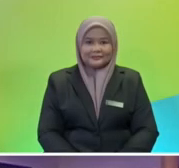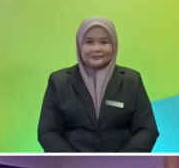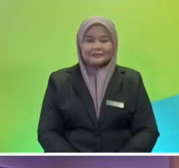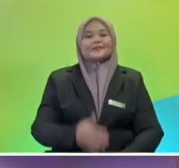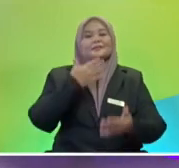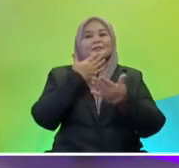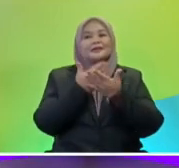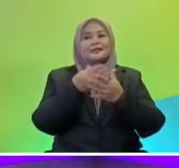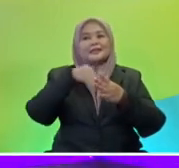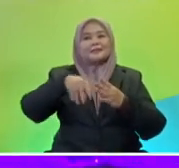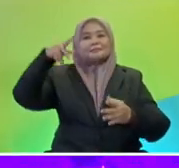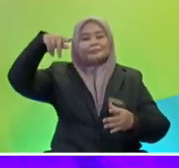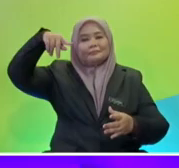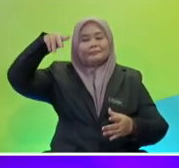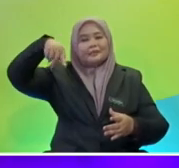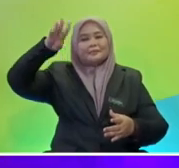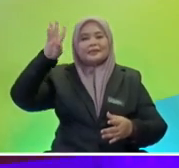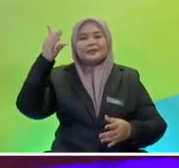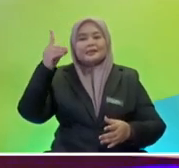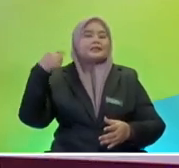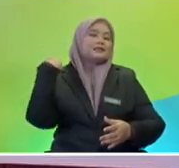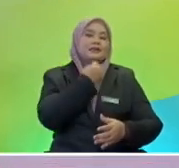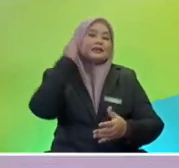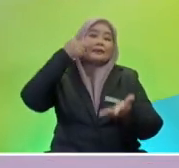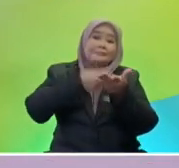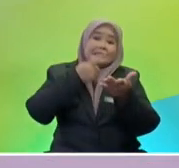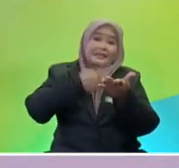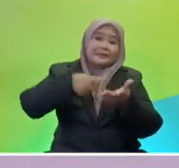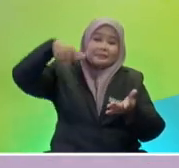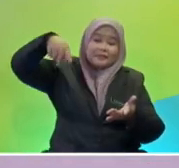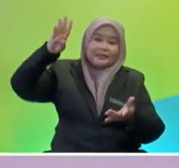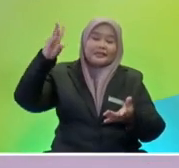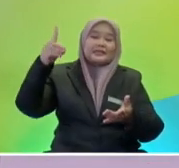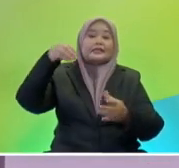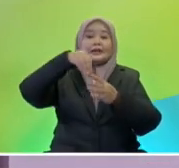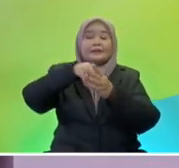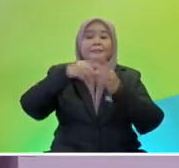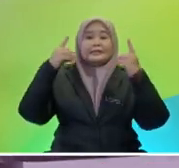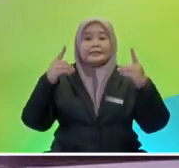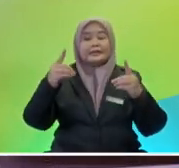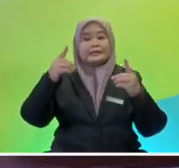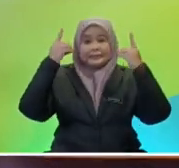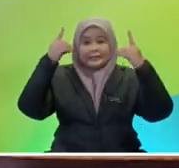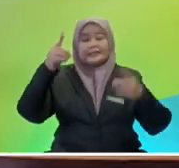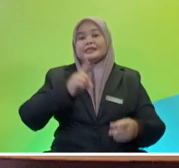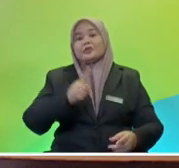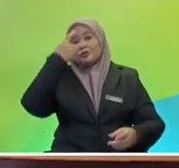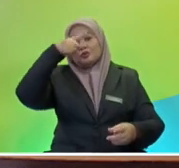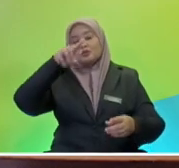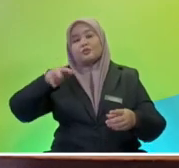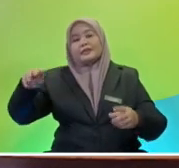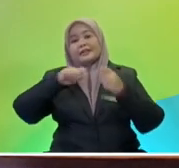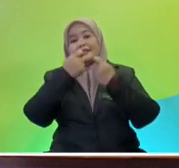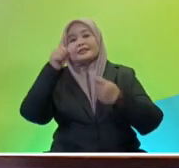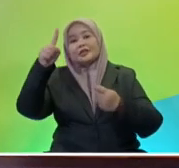baik dalam PBD hari ini kita akan mendiskusikan berkenaan PB di dalam pendidikan Islam untuk murid-murid di kata satu dua